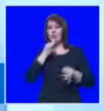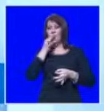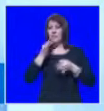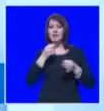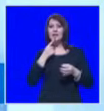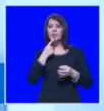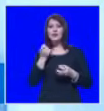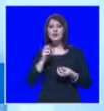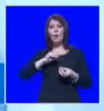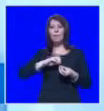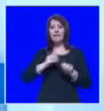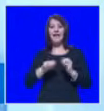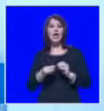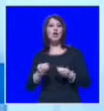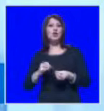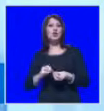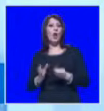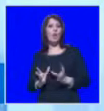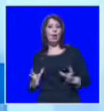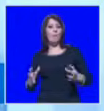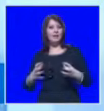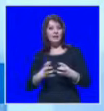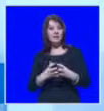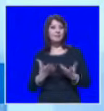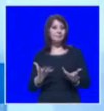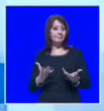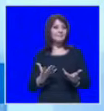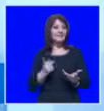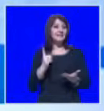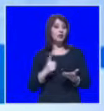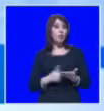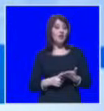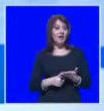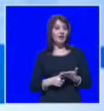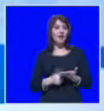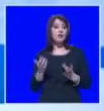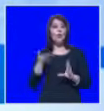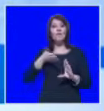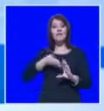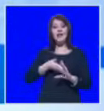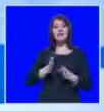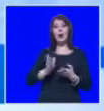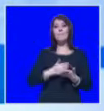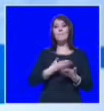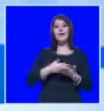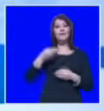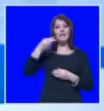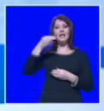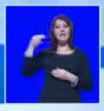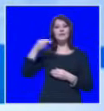си струва. Както за нас като политици, така и за цяла България. Но влязохте в междуинституционална